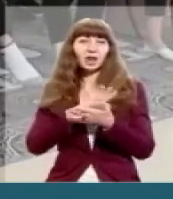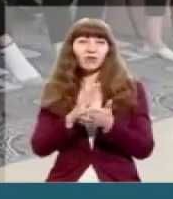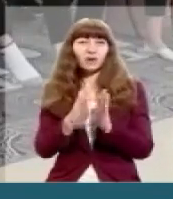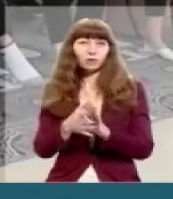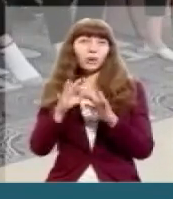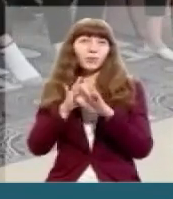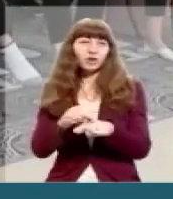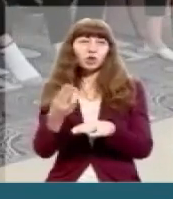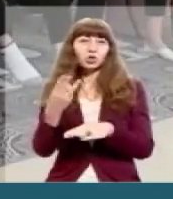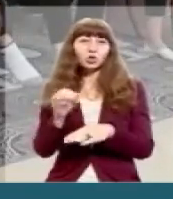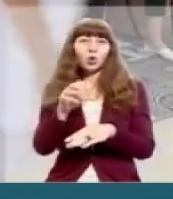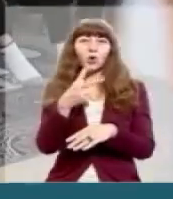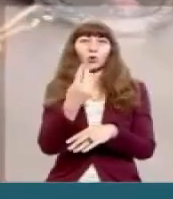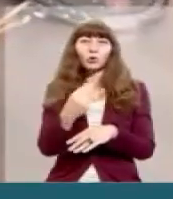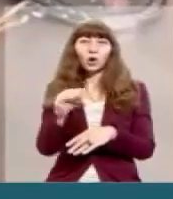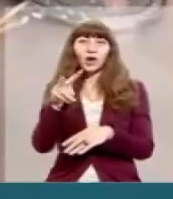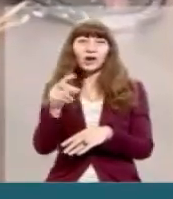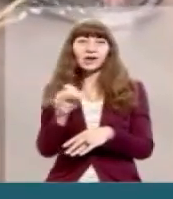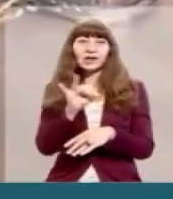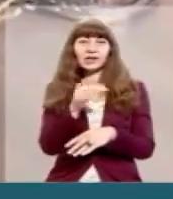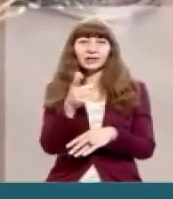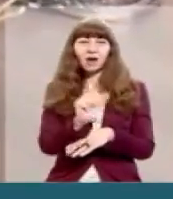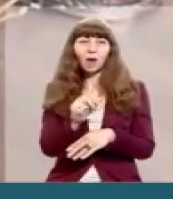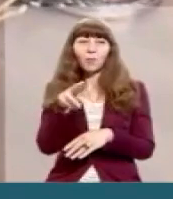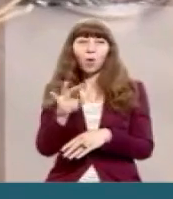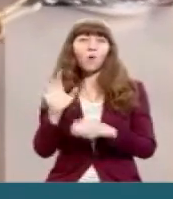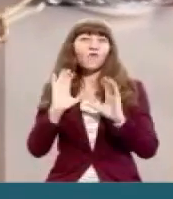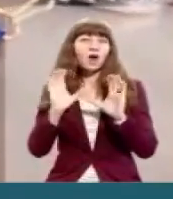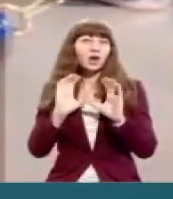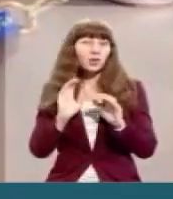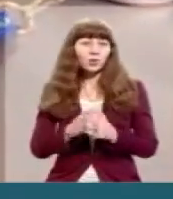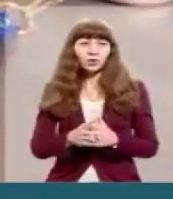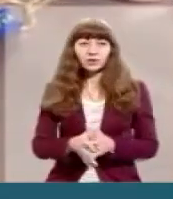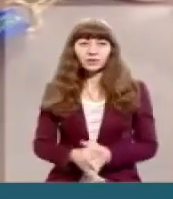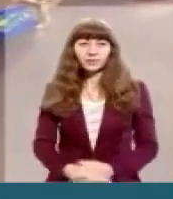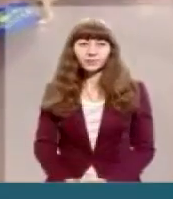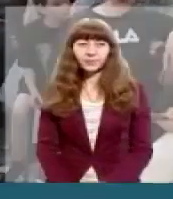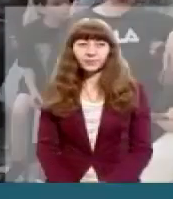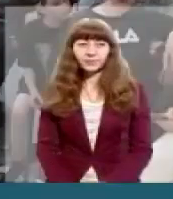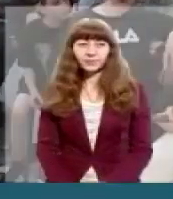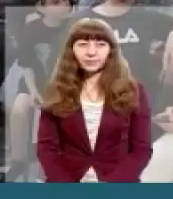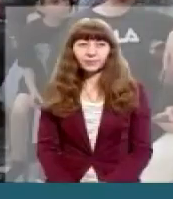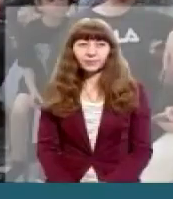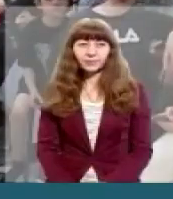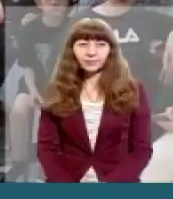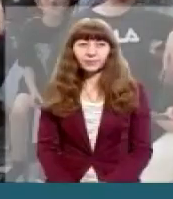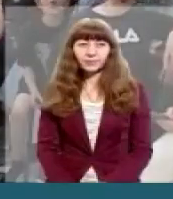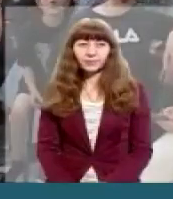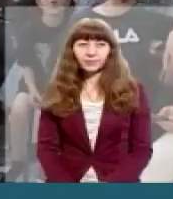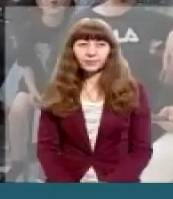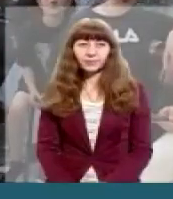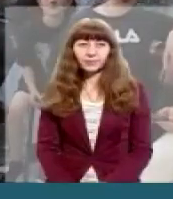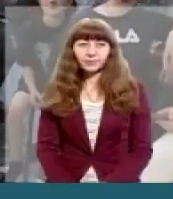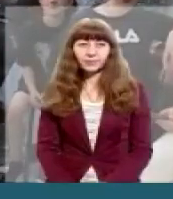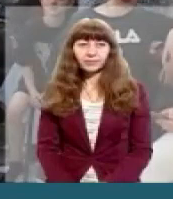сайын қатысушы құрамалар бір-бірінің мектептеріне қонаққа баруы. 22 кезең барысында арасындағы ең үздік анықталды. Меморандумның барысында өткен